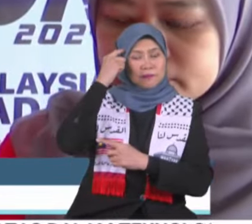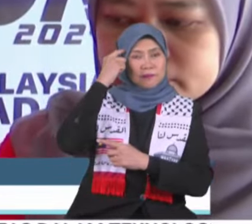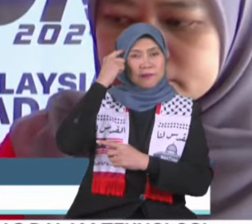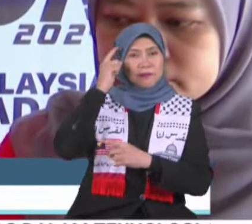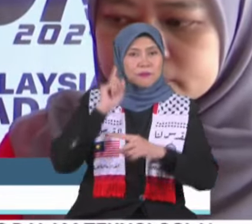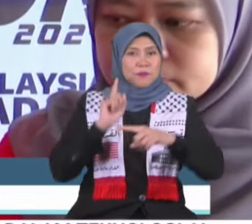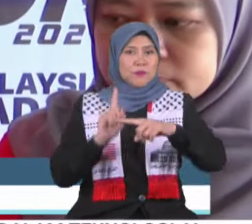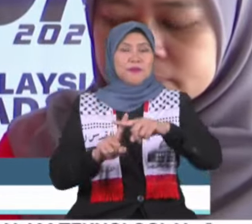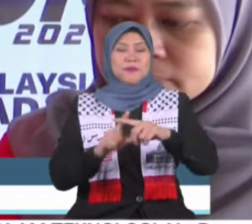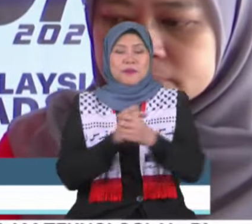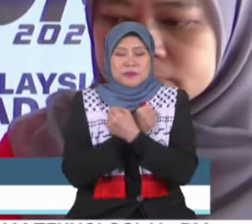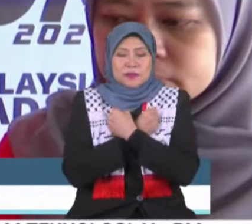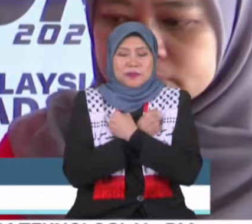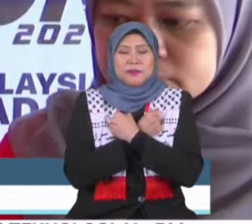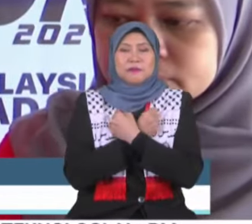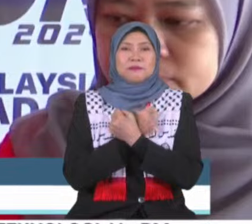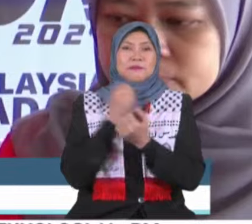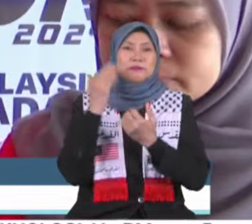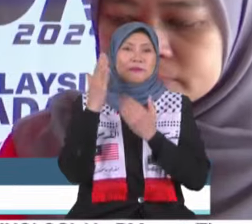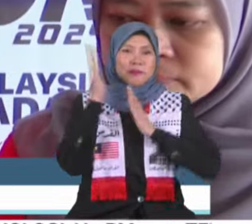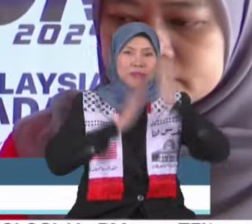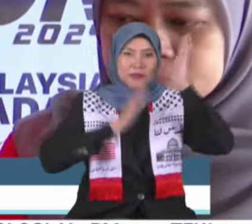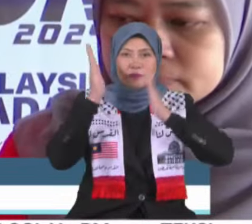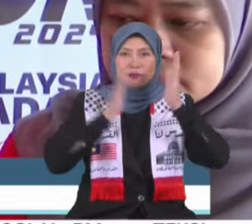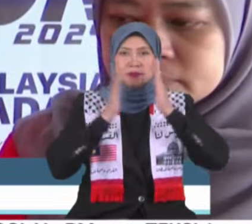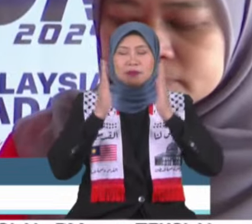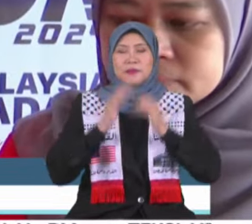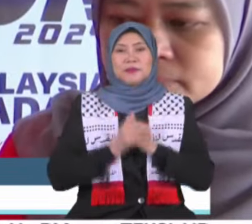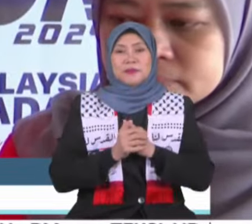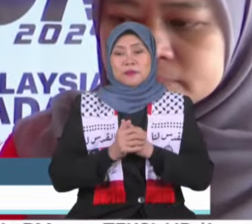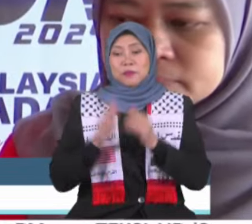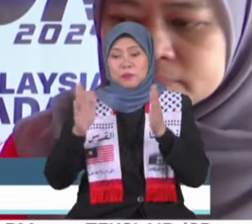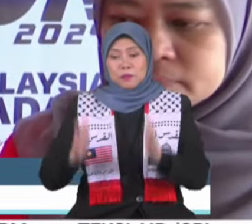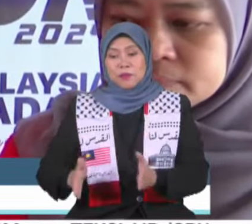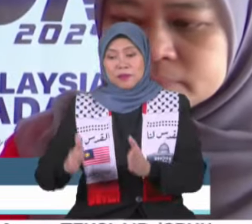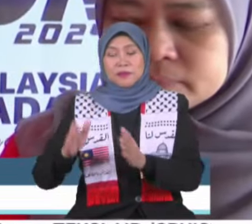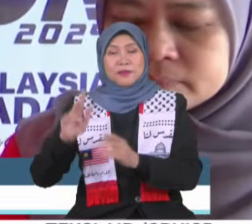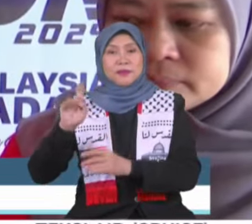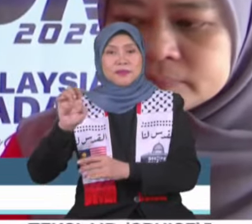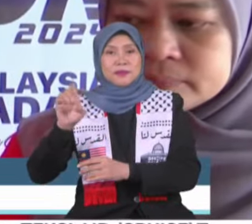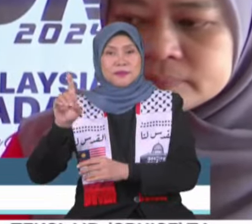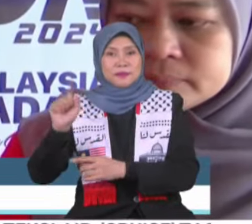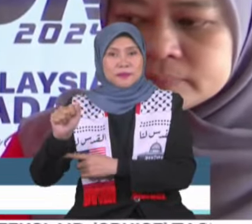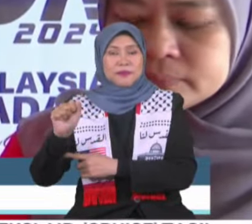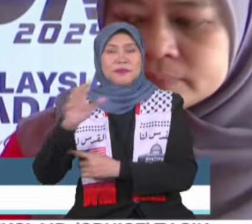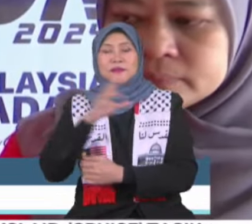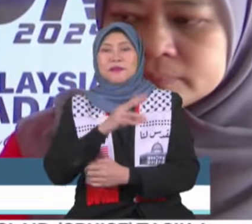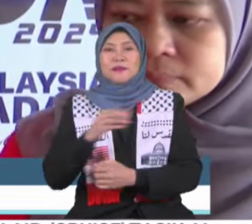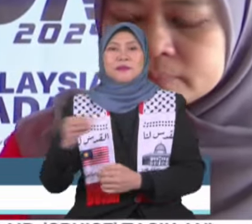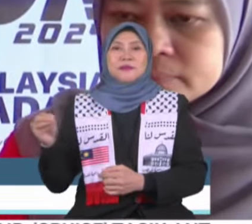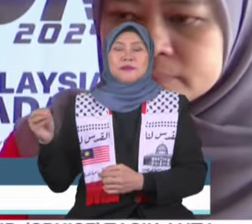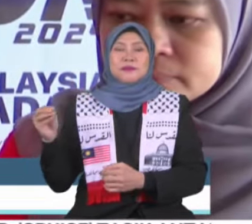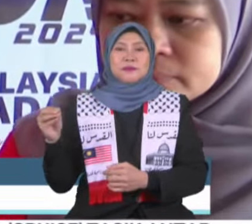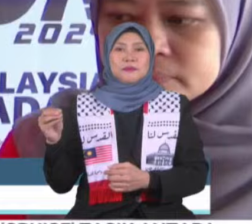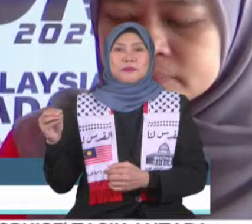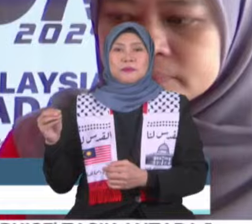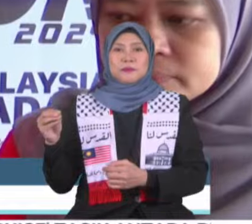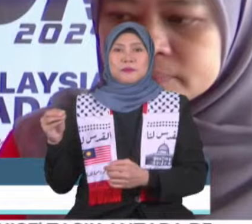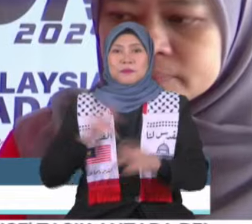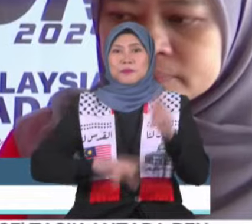semangat patriotik di kalangan warga-warga KEDA dan juga seluruh